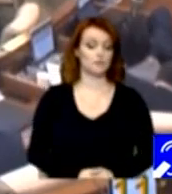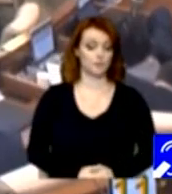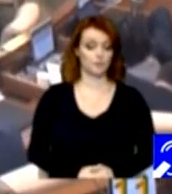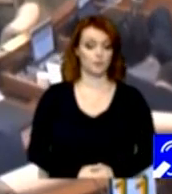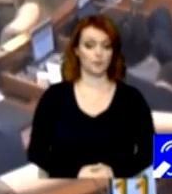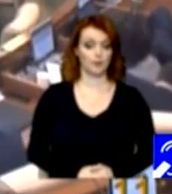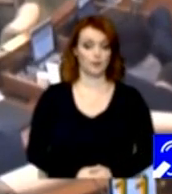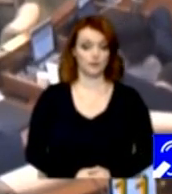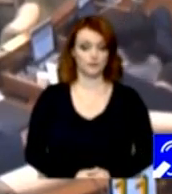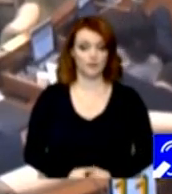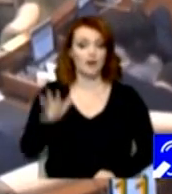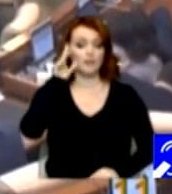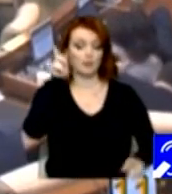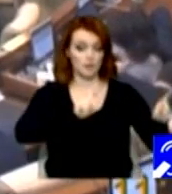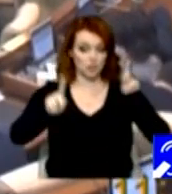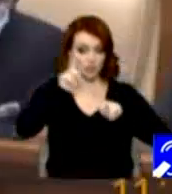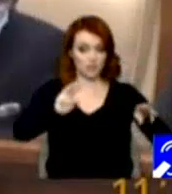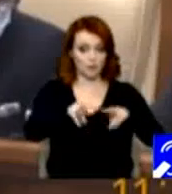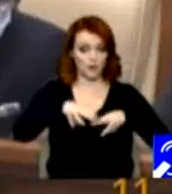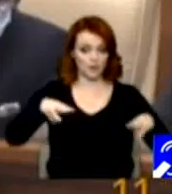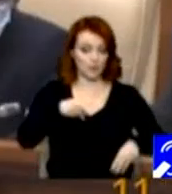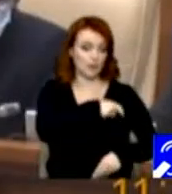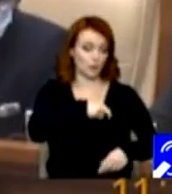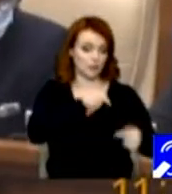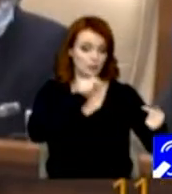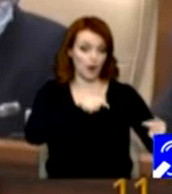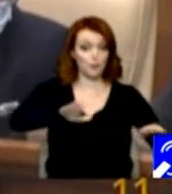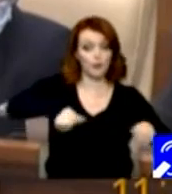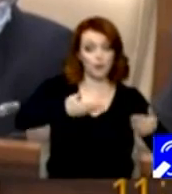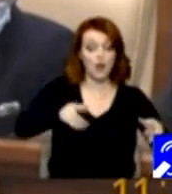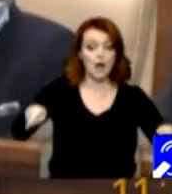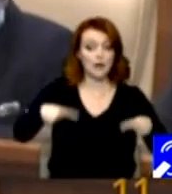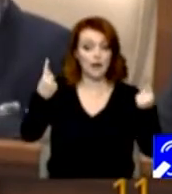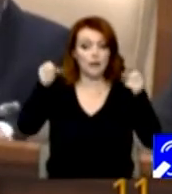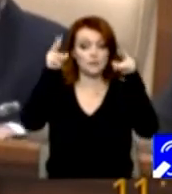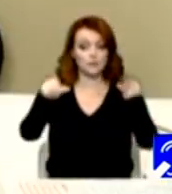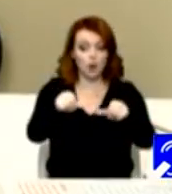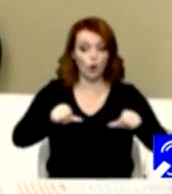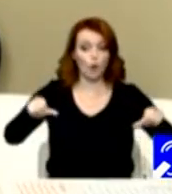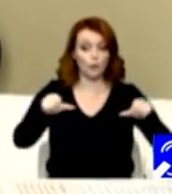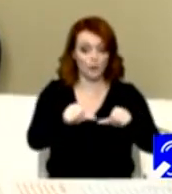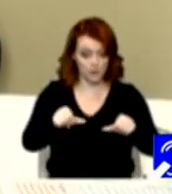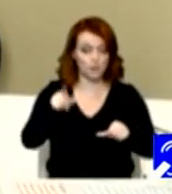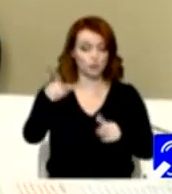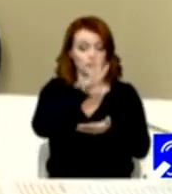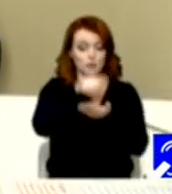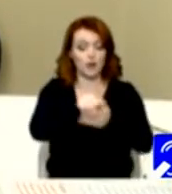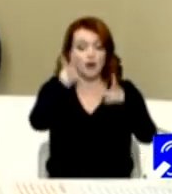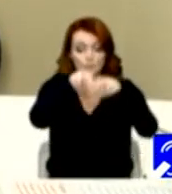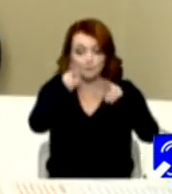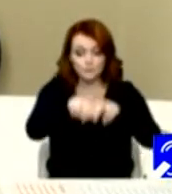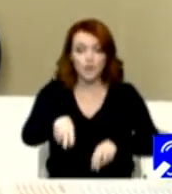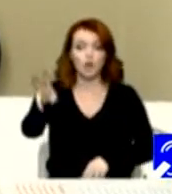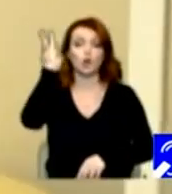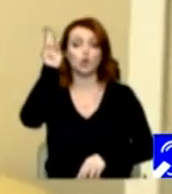în debutul ședinței plenare deputații din opoziție au propus crearea unei comisii de anchetă privind evoluția înregistrată